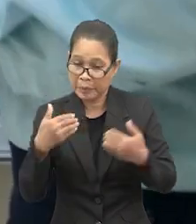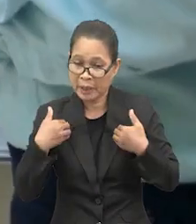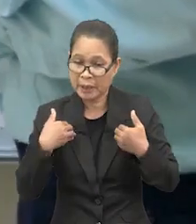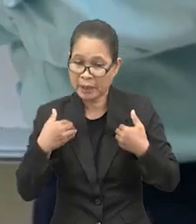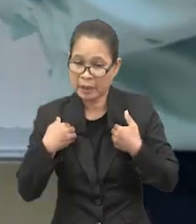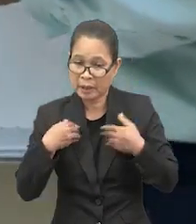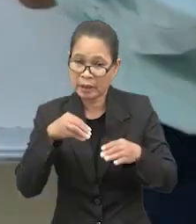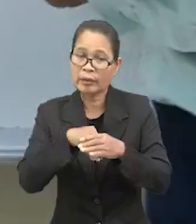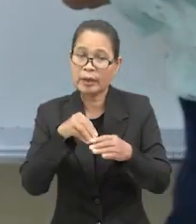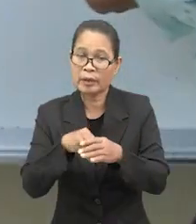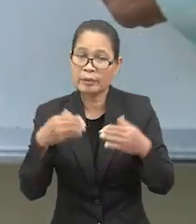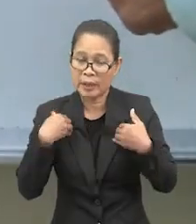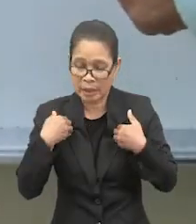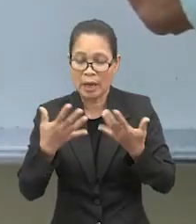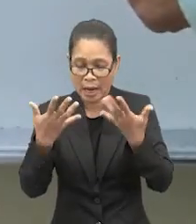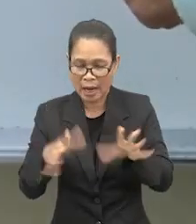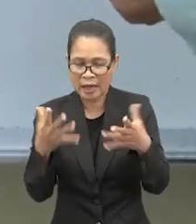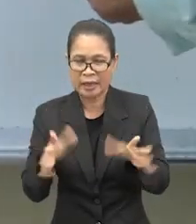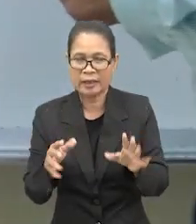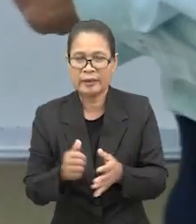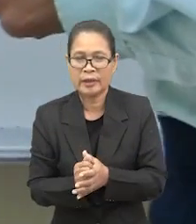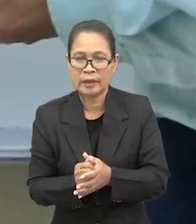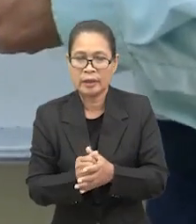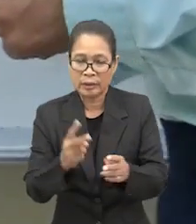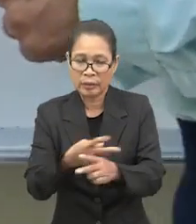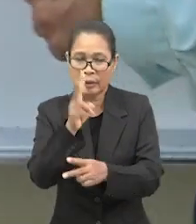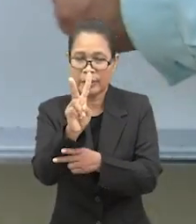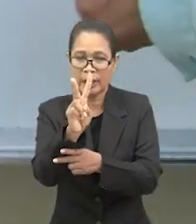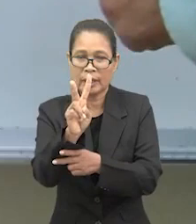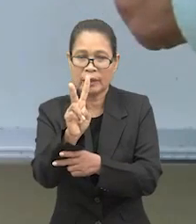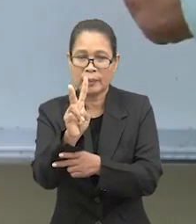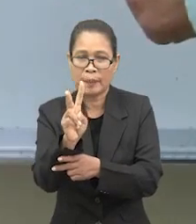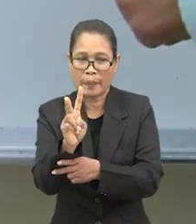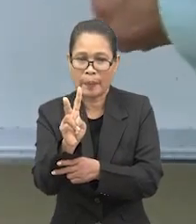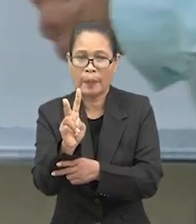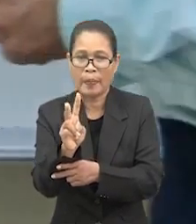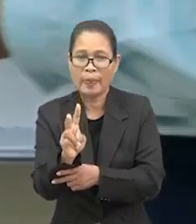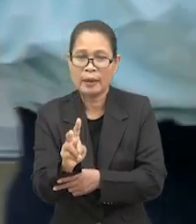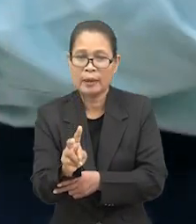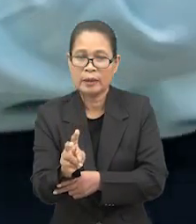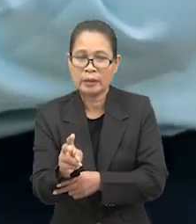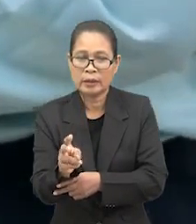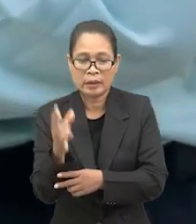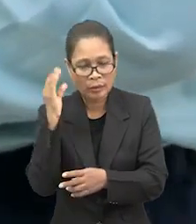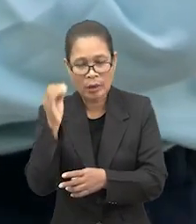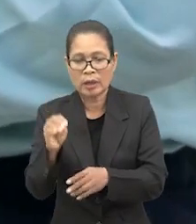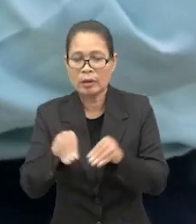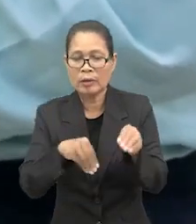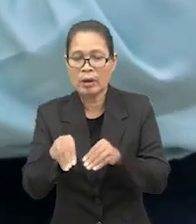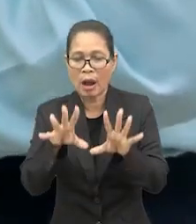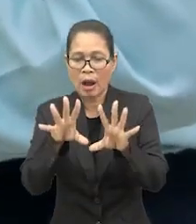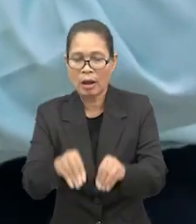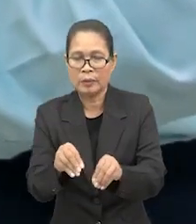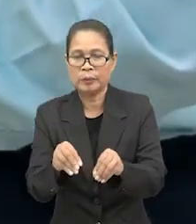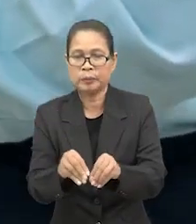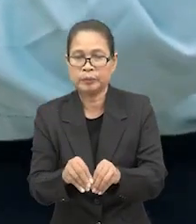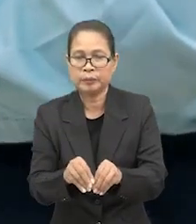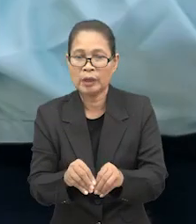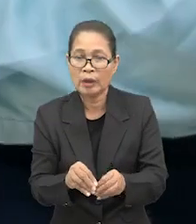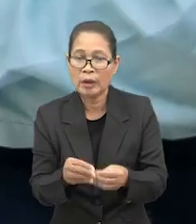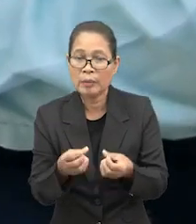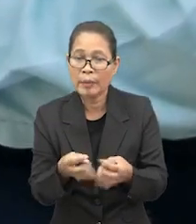nơi khăn ông chùm nào hai rừng nơi chà ban bảo hai hai chứ tua ti bì chà cứ